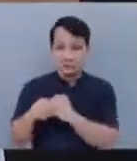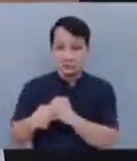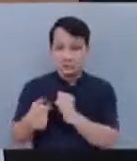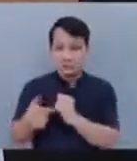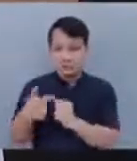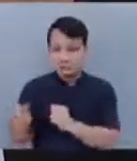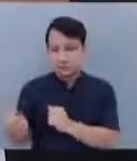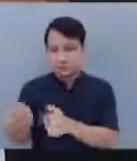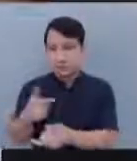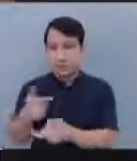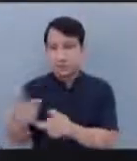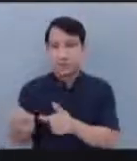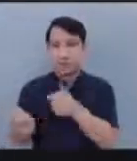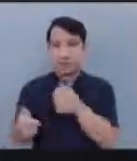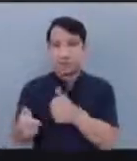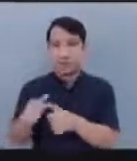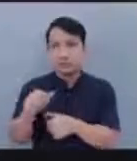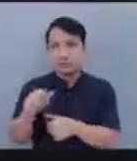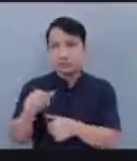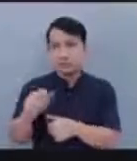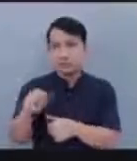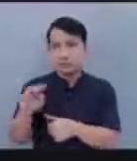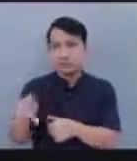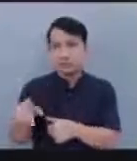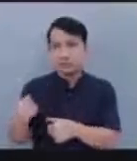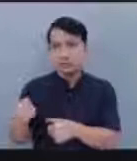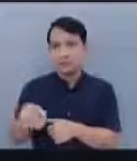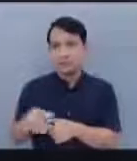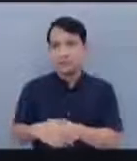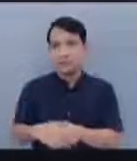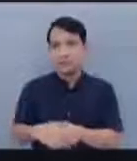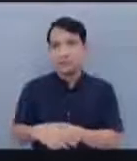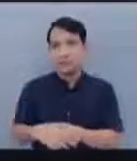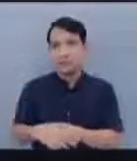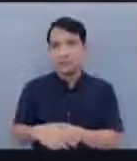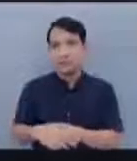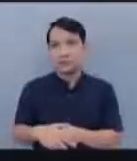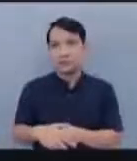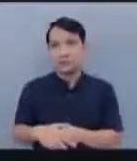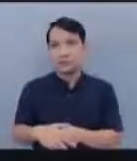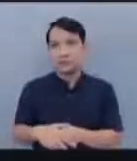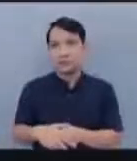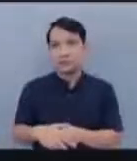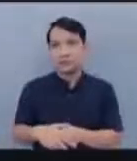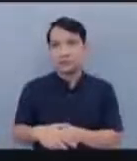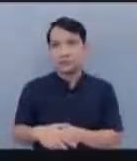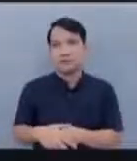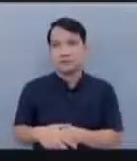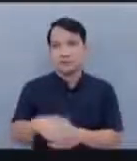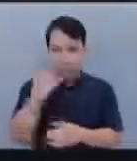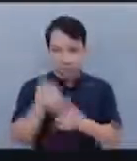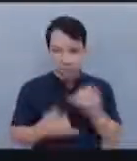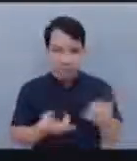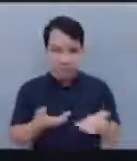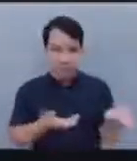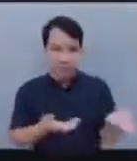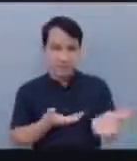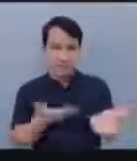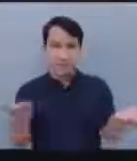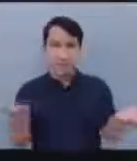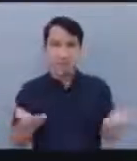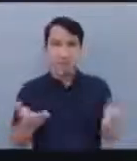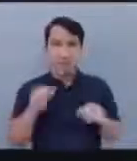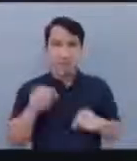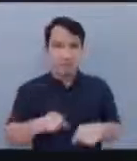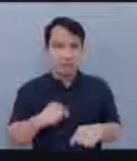siya magtampo. Personal experience ba ito? Yes po. Ayan, imbitahan mo naman natin mga manonood at saan ka rin ba namin